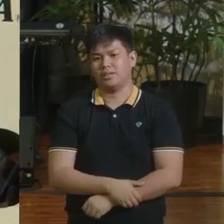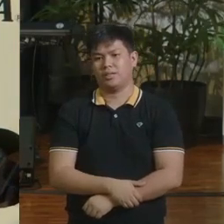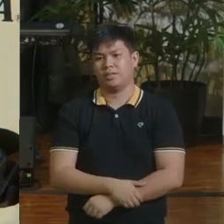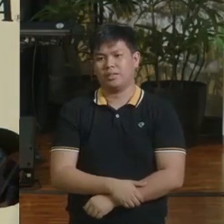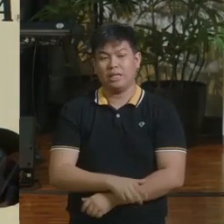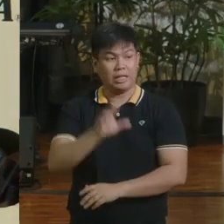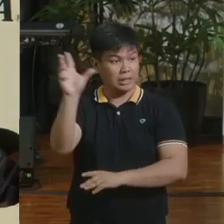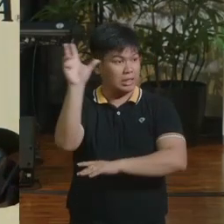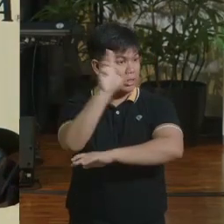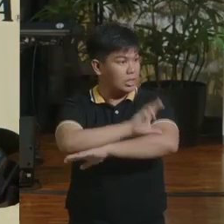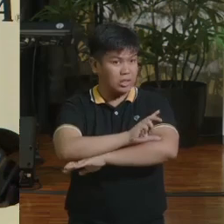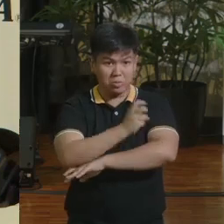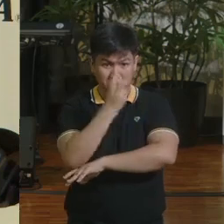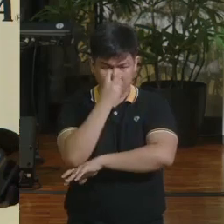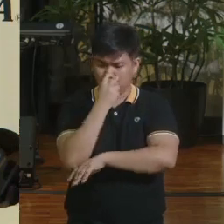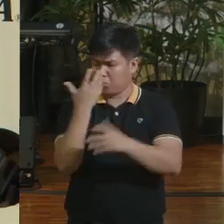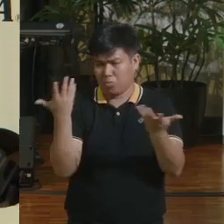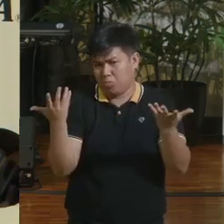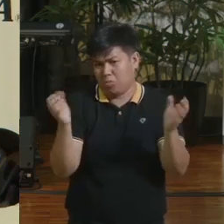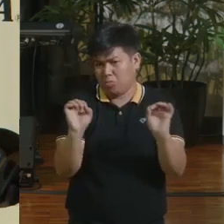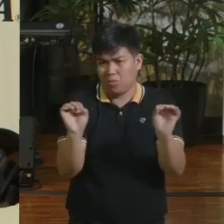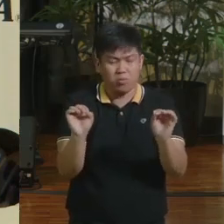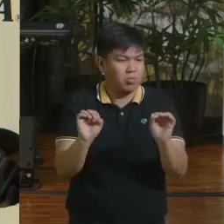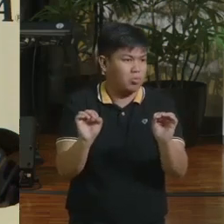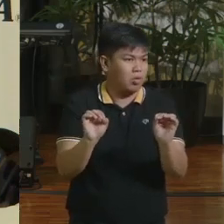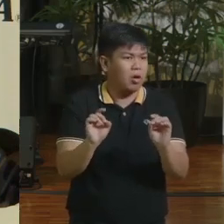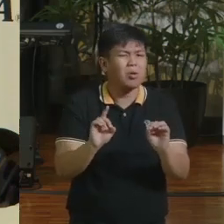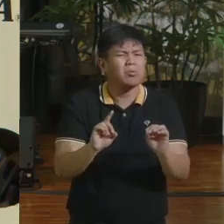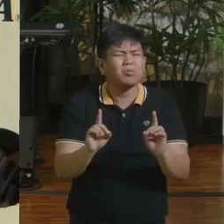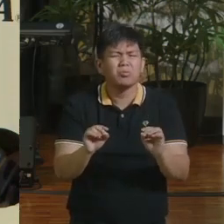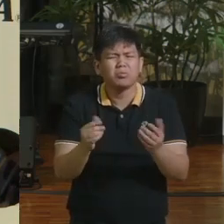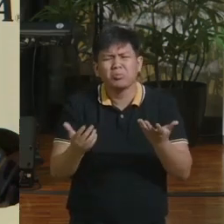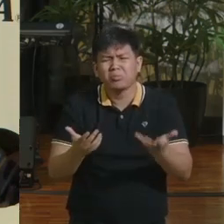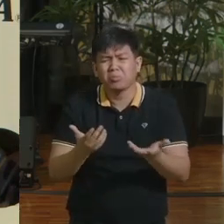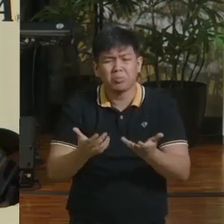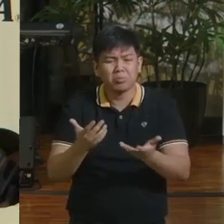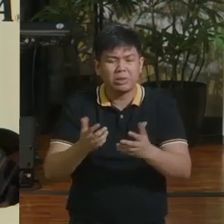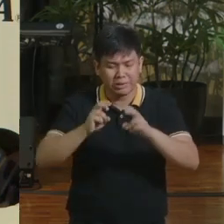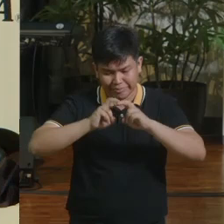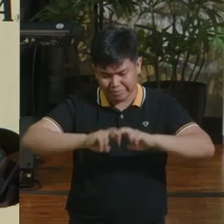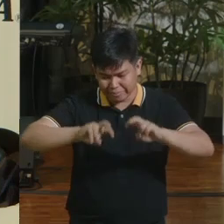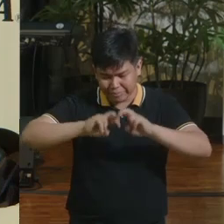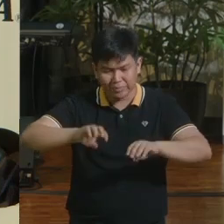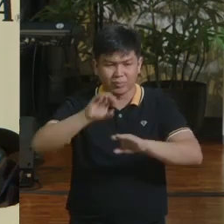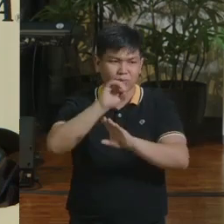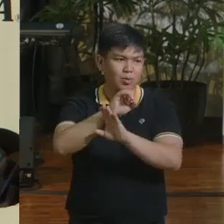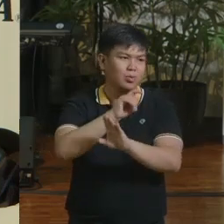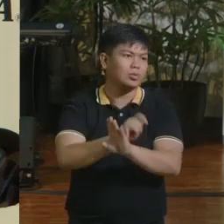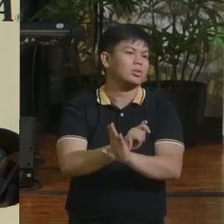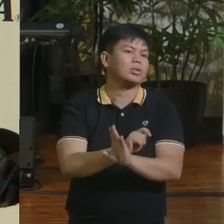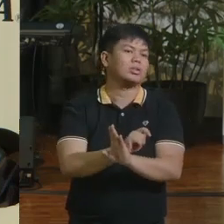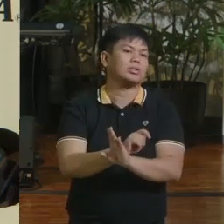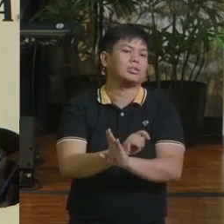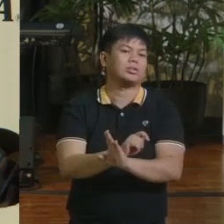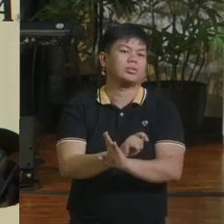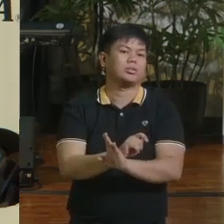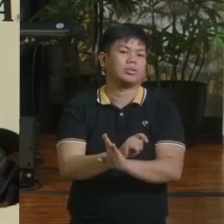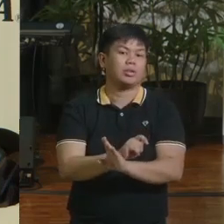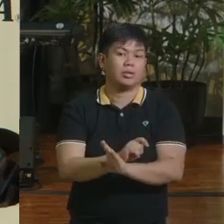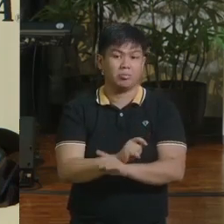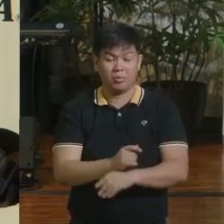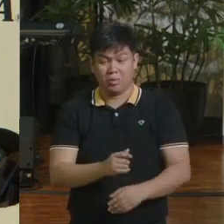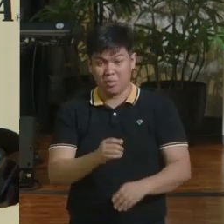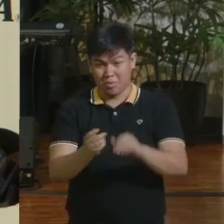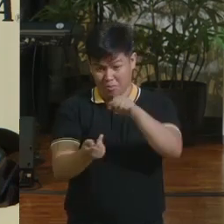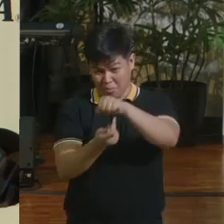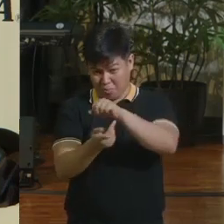3 araw siyang walang sight. Ano palagay niyong ginagawa niya noong 3 araw? Obviously, hindi siya nanonood na